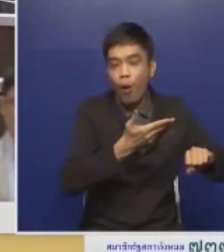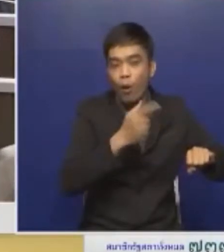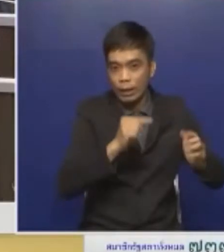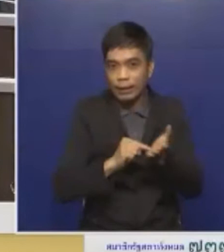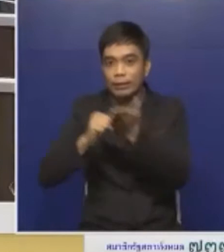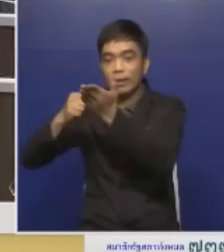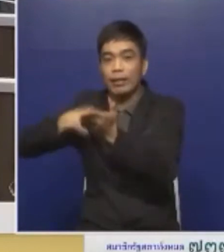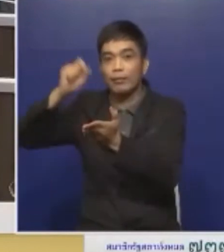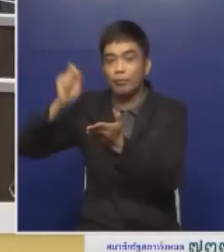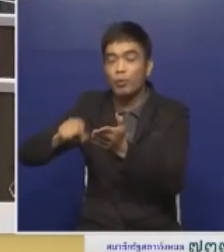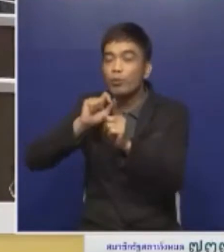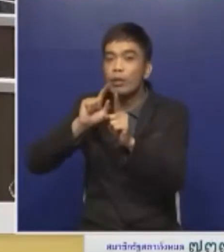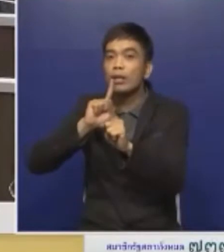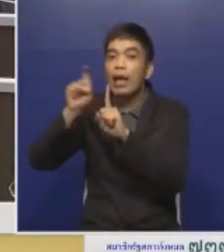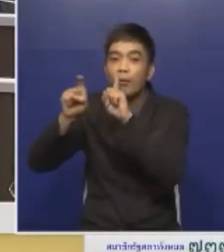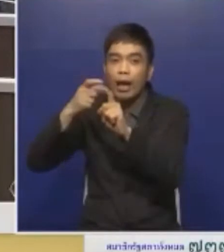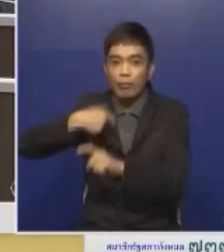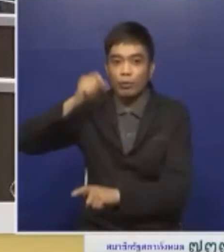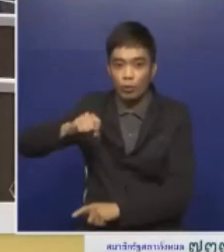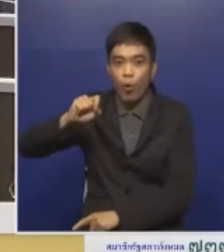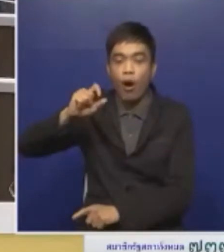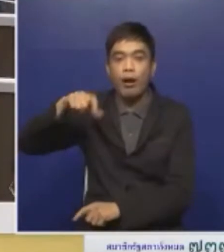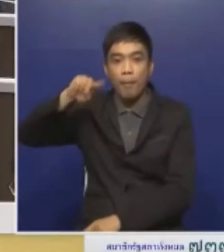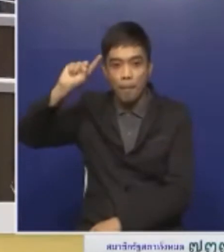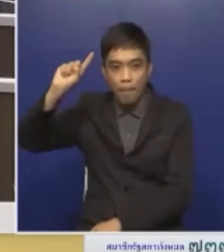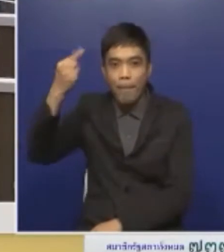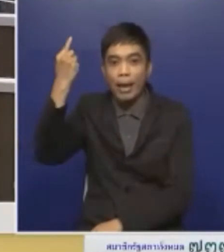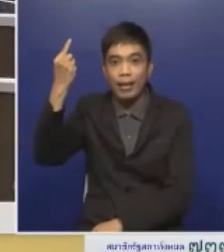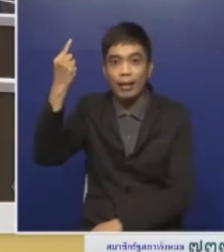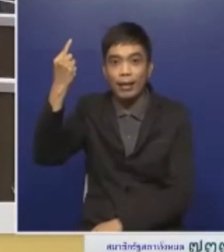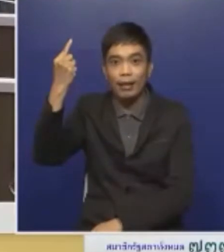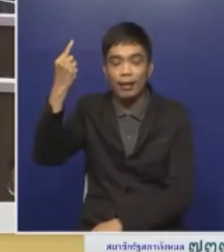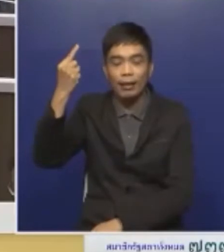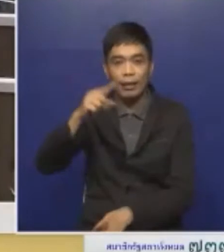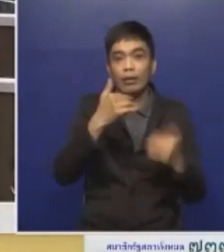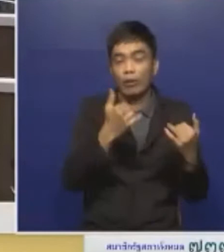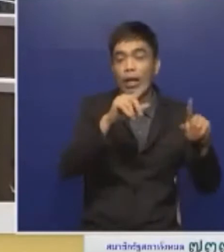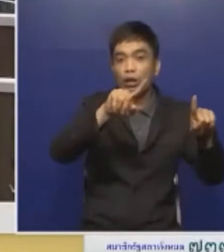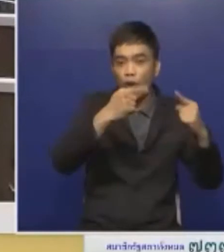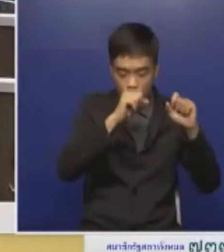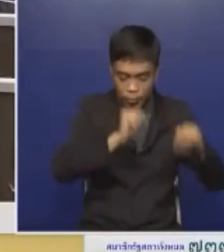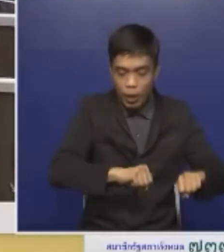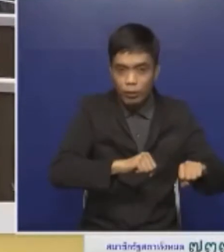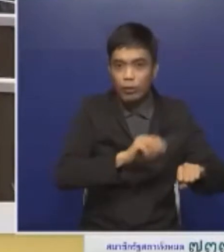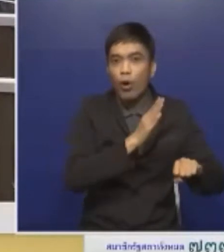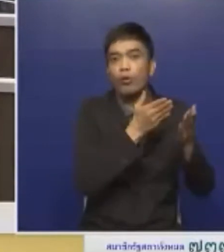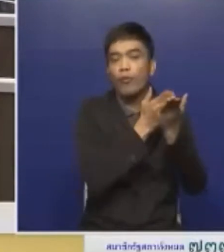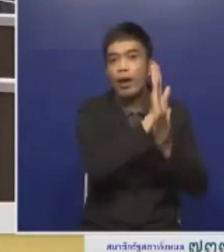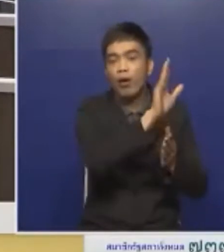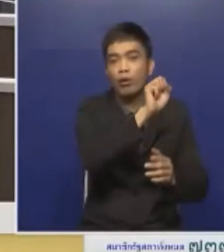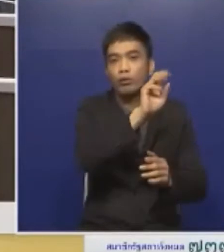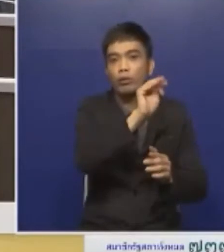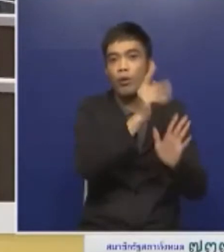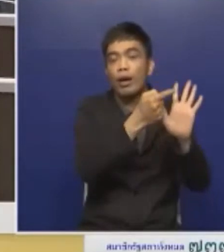ประยศานมนูเพื่อชี้ชัดในเรื่คำวธิจัยกลางนี้อกครั้งเรื่นี้เดนต่ไม่ได้ครั ถาเกดลงมะติในส่วขท่านสมชายสว่างการผม